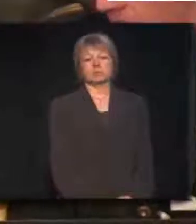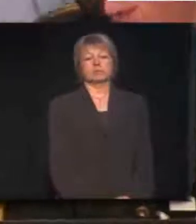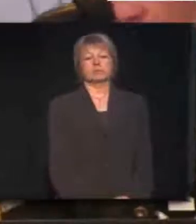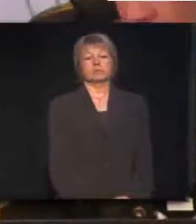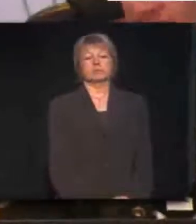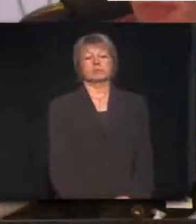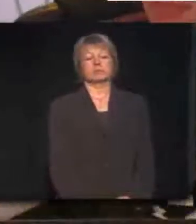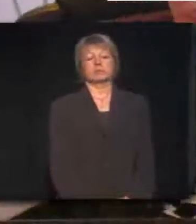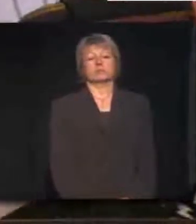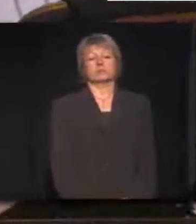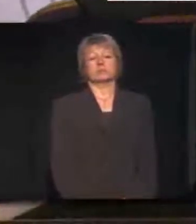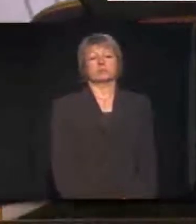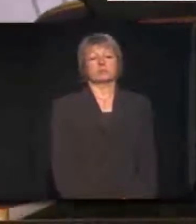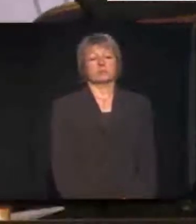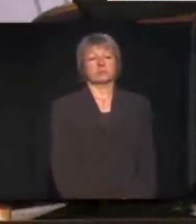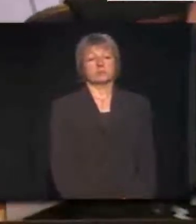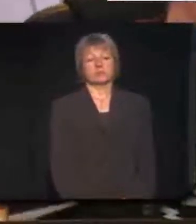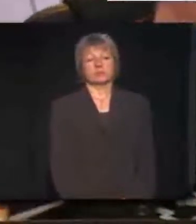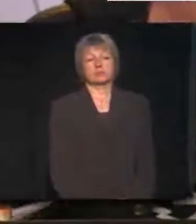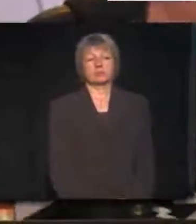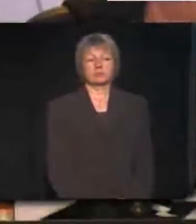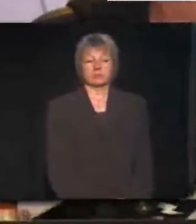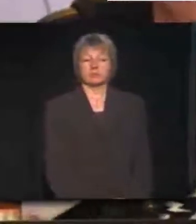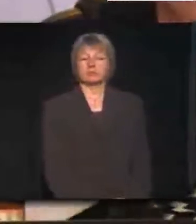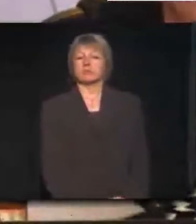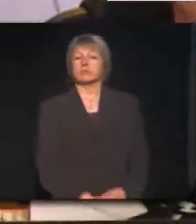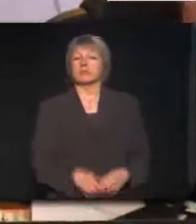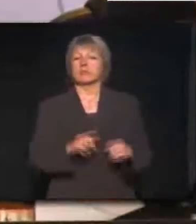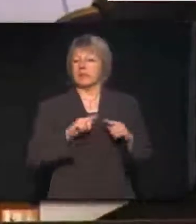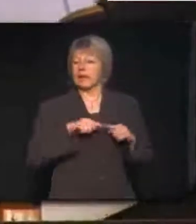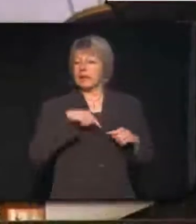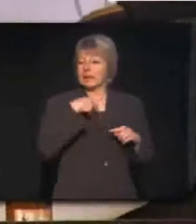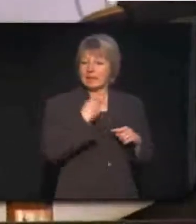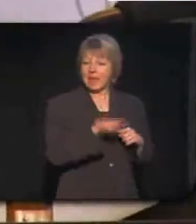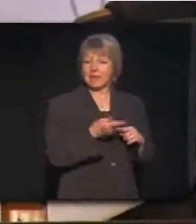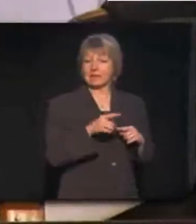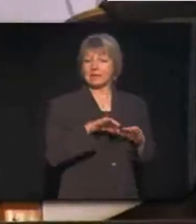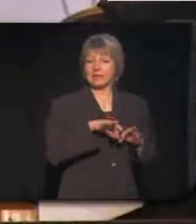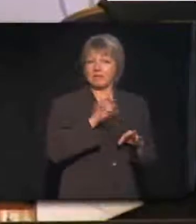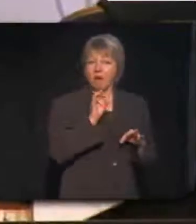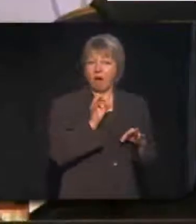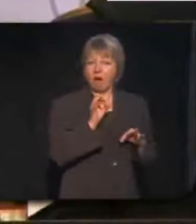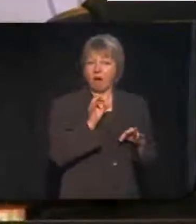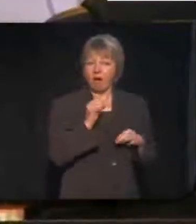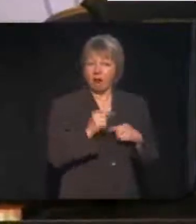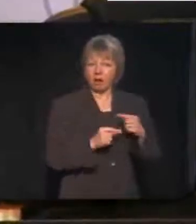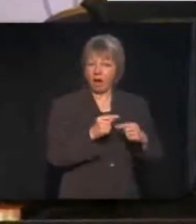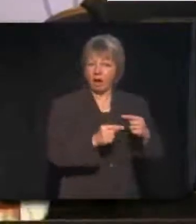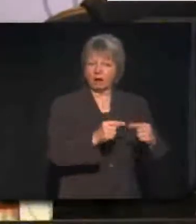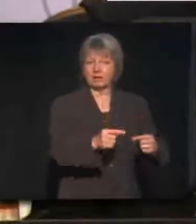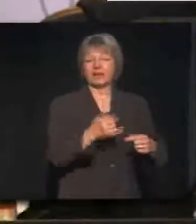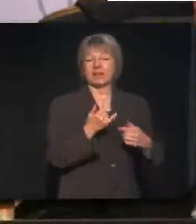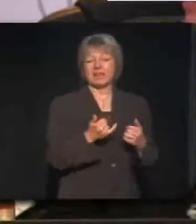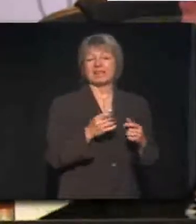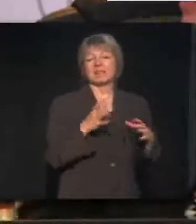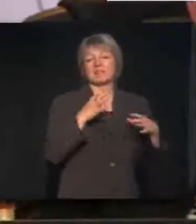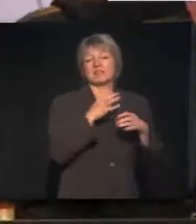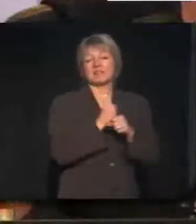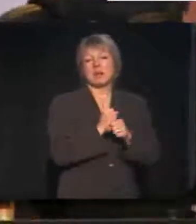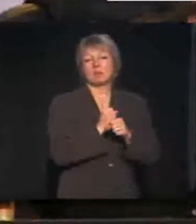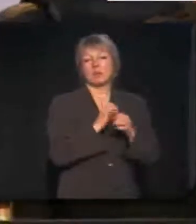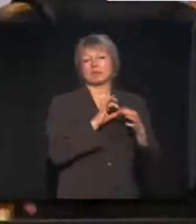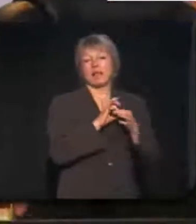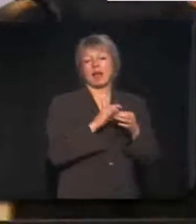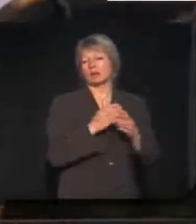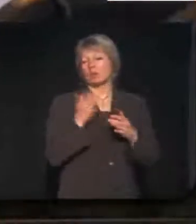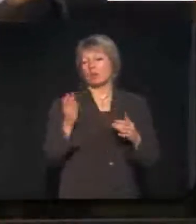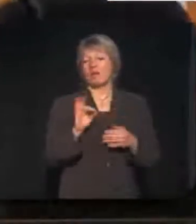eine Sekunde so bevor mir den nächsten Wahlgang machen übergebe ich die Versammlungsleitung an Flo